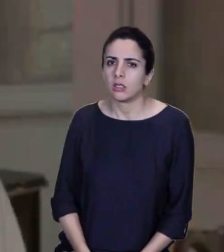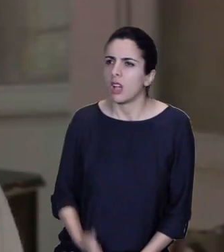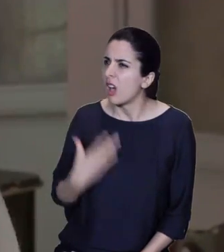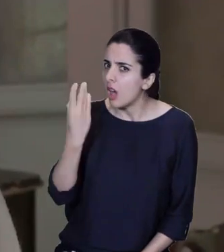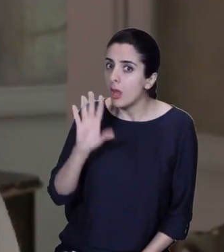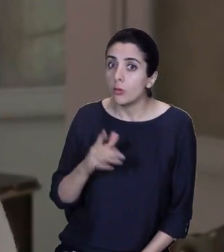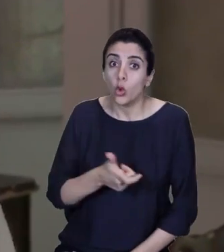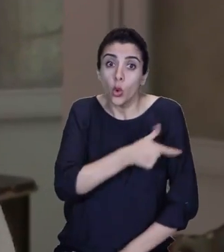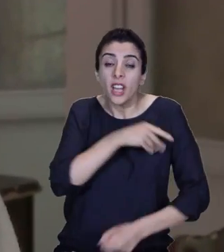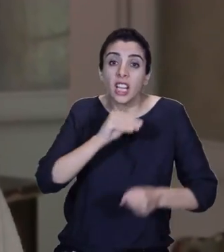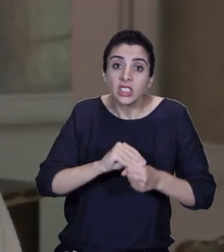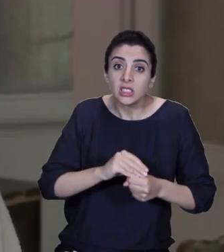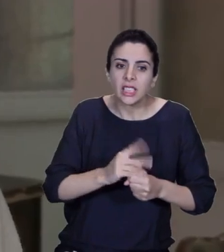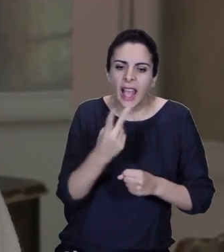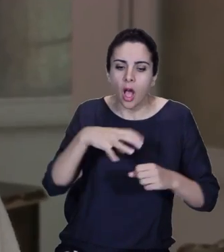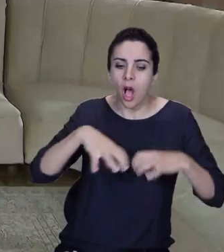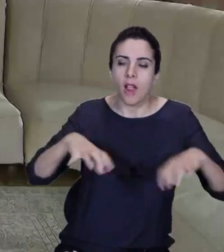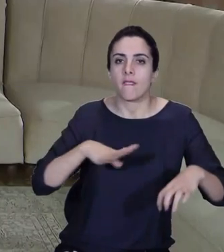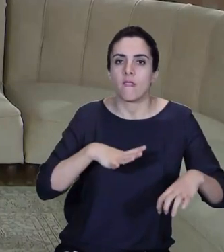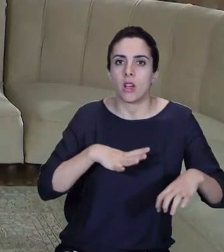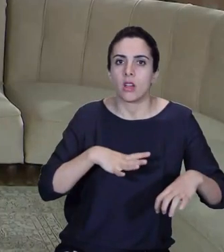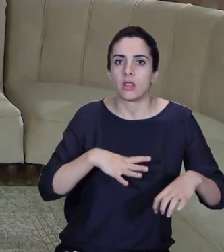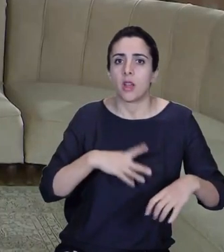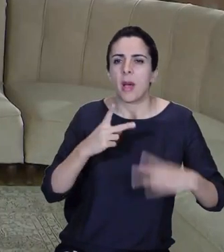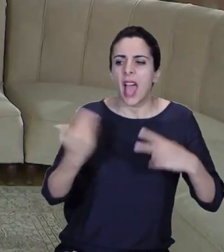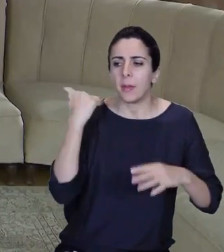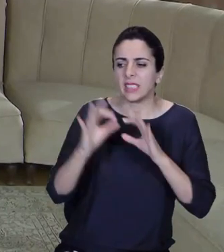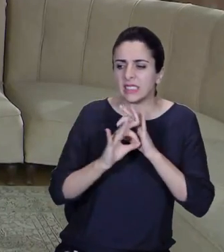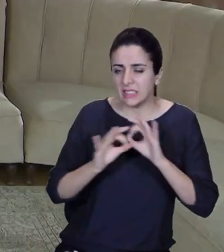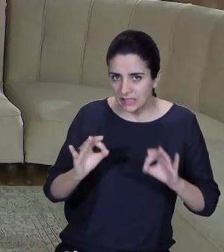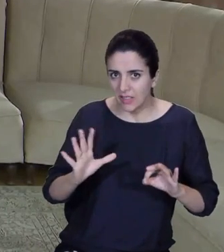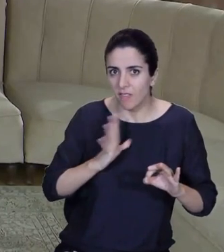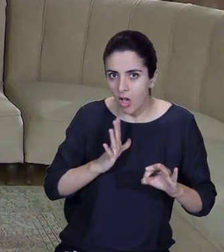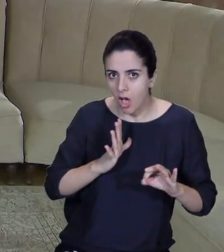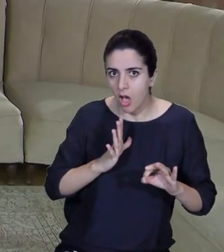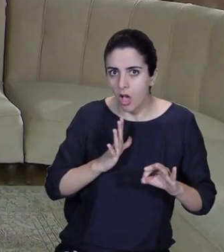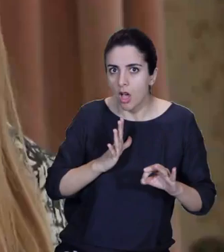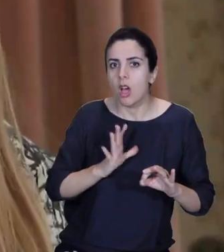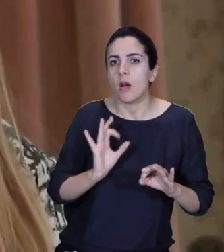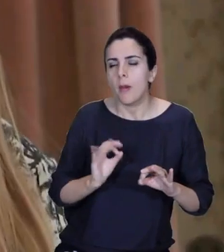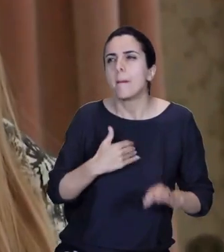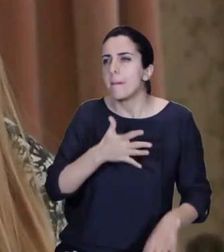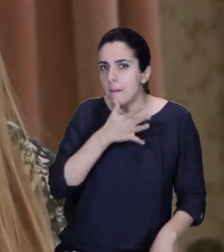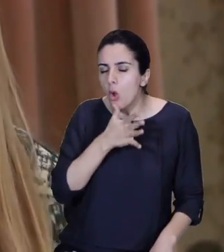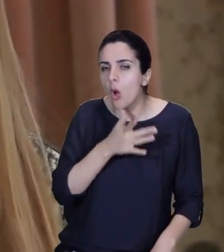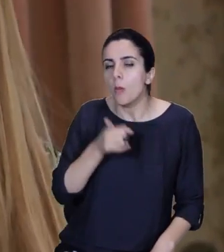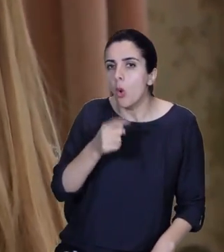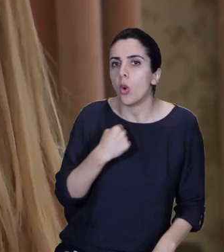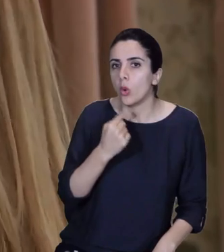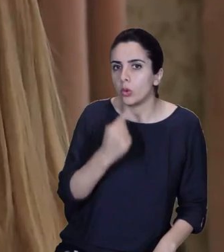Anlamadım. Yurtta kalan çocuklar ikiye ayrılır. Kimsesiz anasını babasını kaybetmişse kesin bilirim de